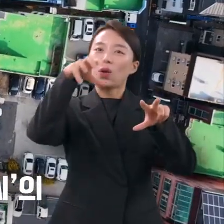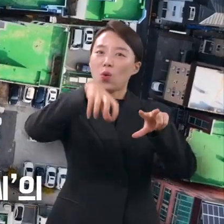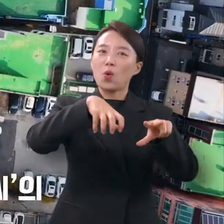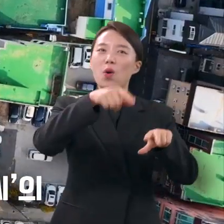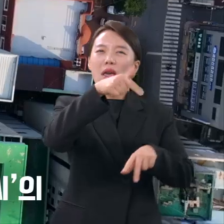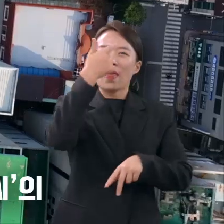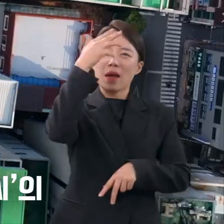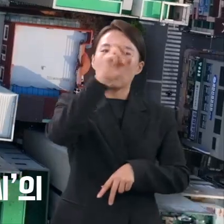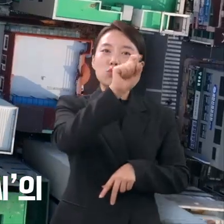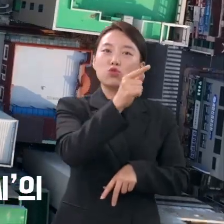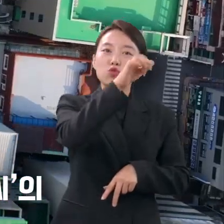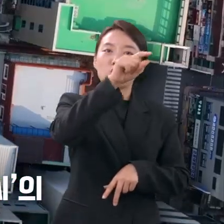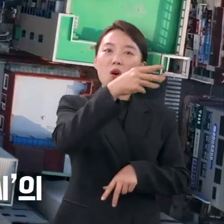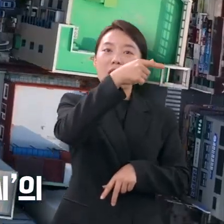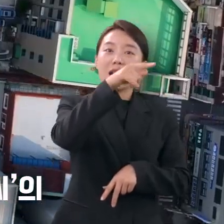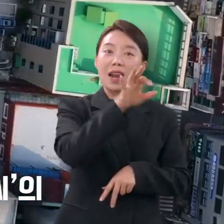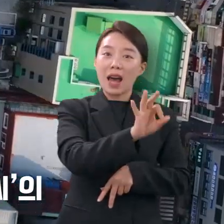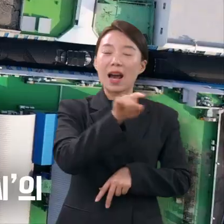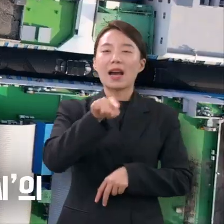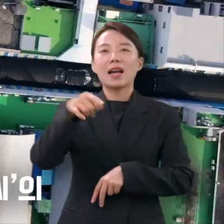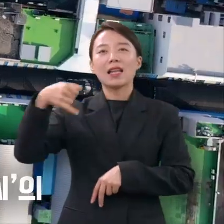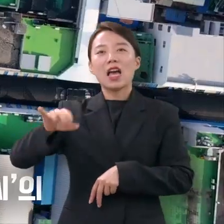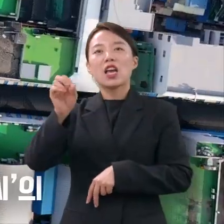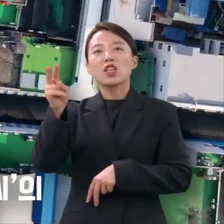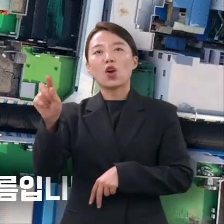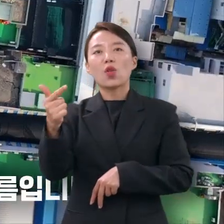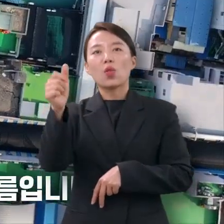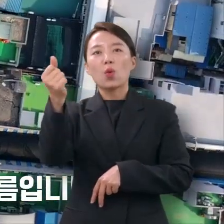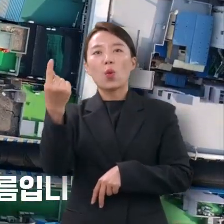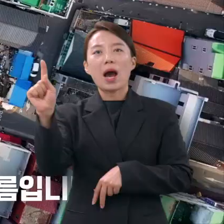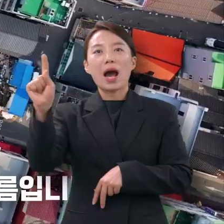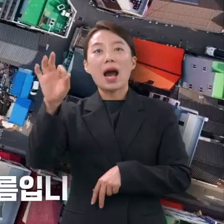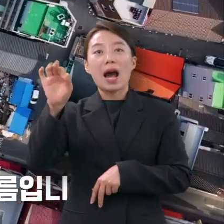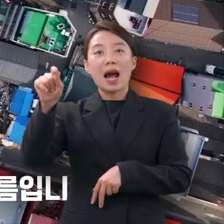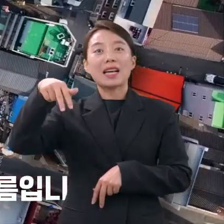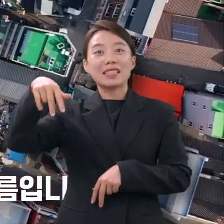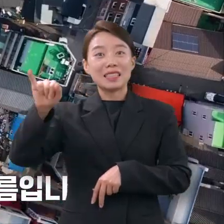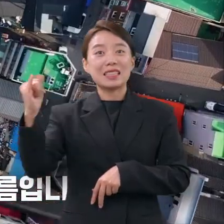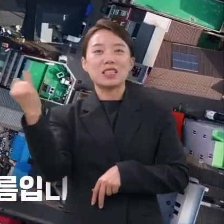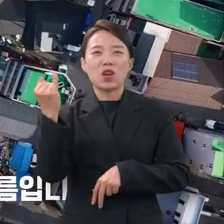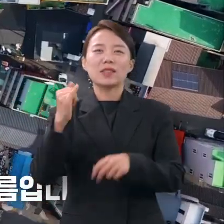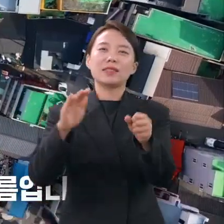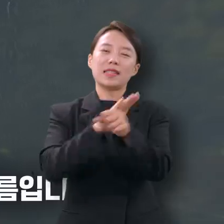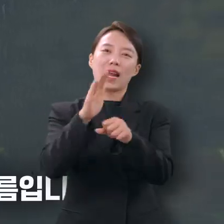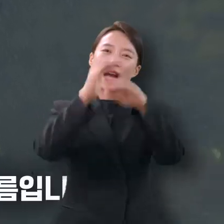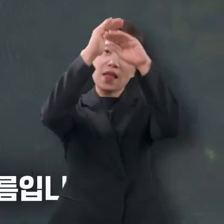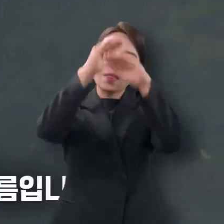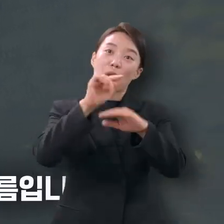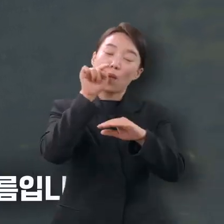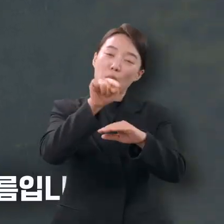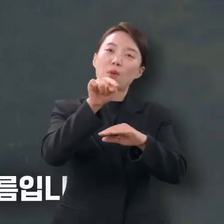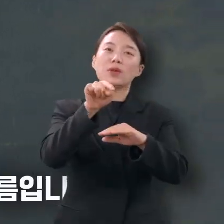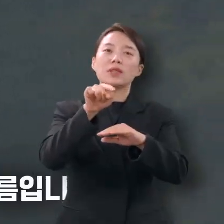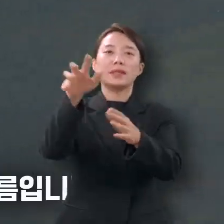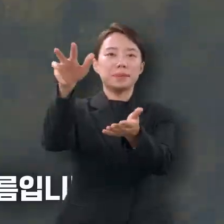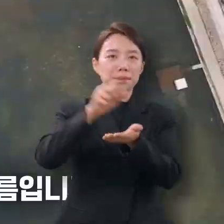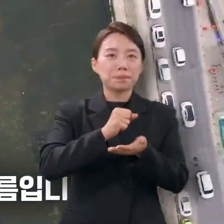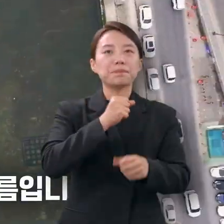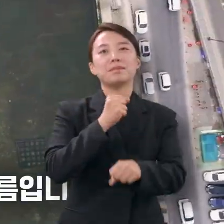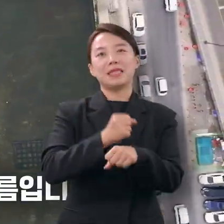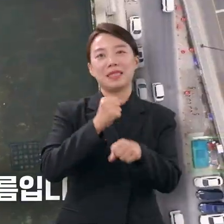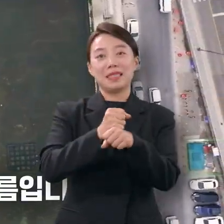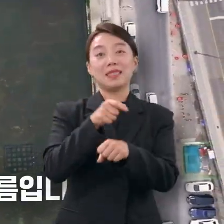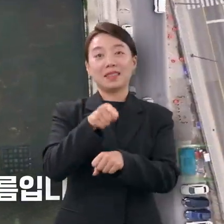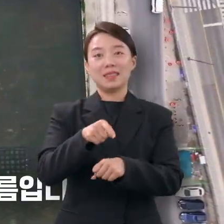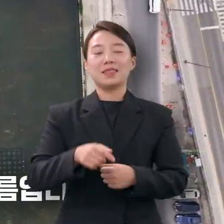신라시대 화랑인 무얼랑과 지방 토우의 딸인 연화씨의 애틋한 사랑이 깃든 월화정 설화를 모티브로 지은